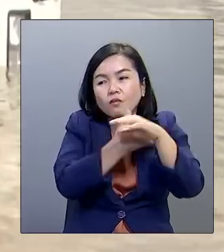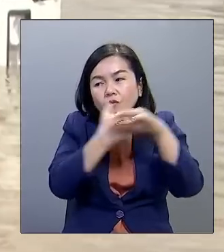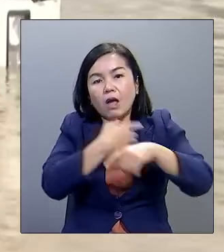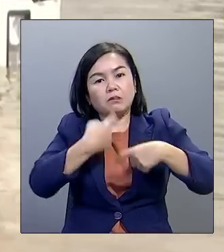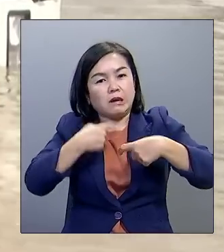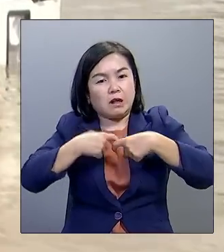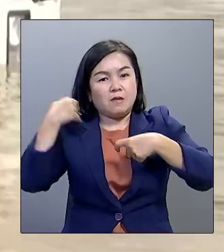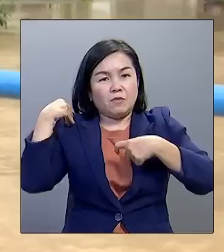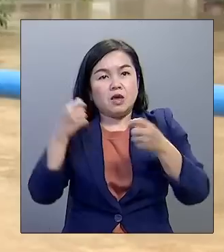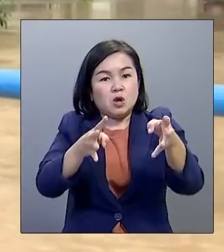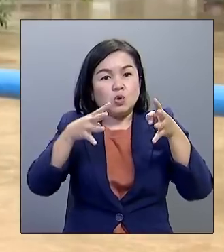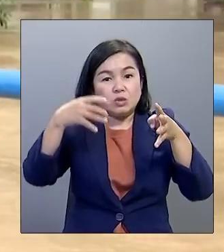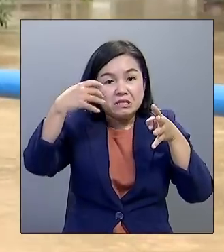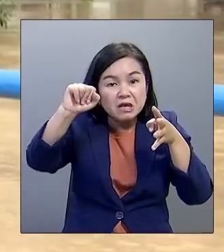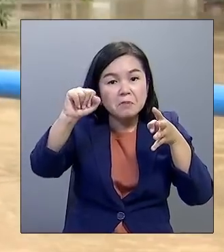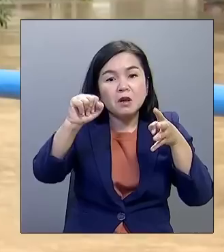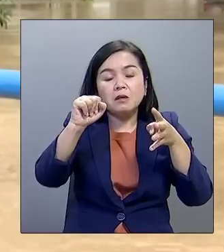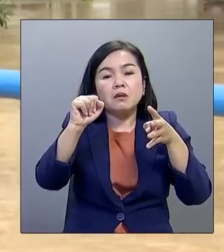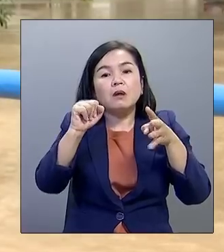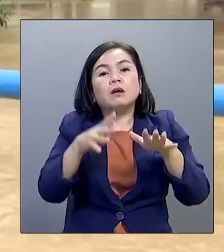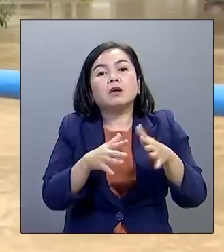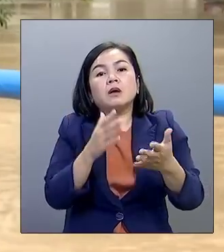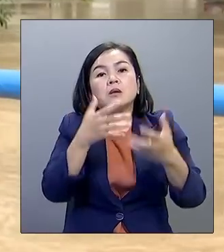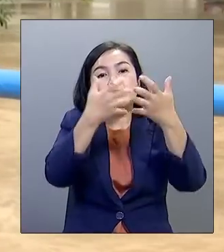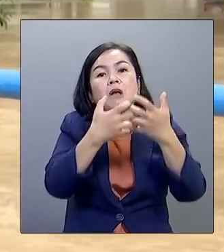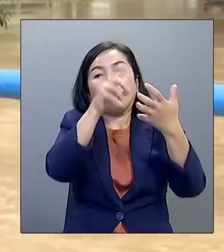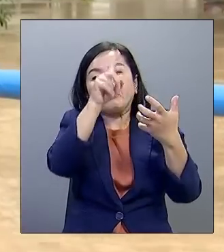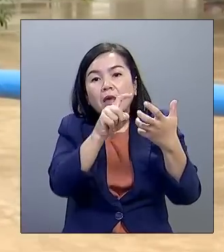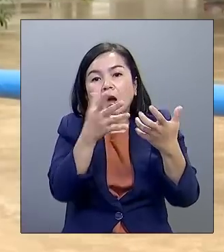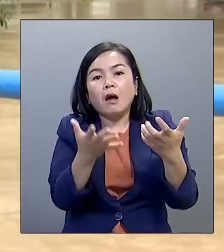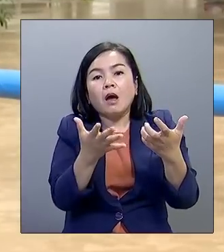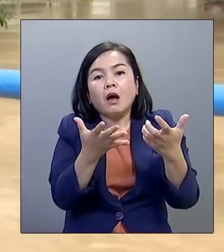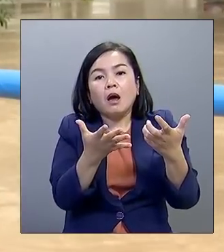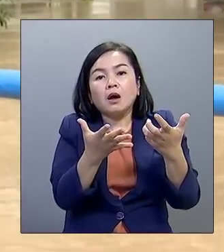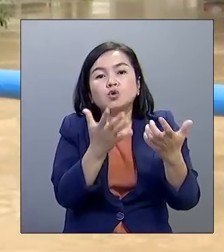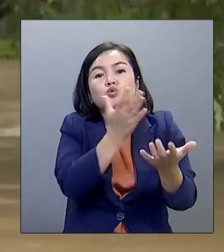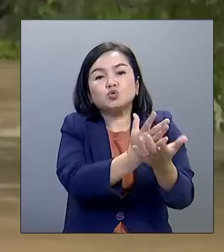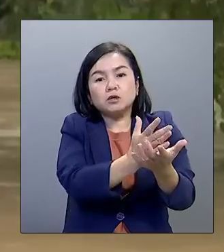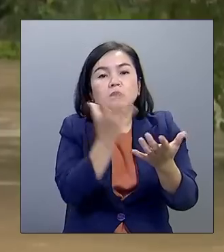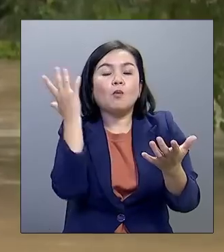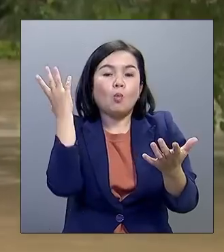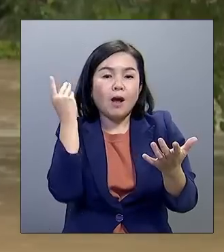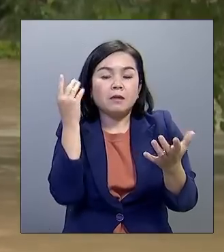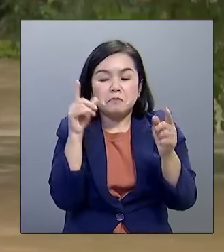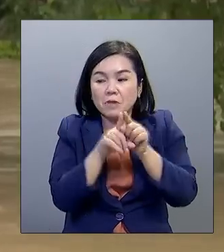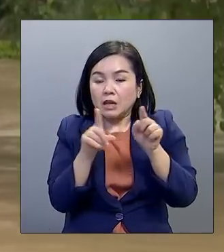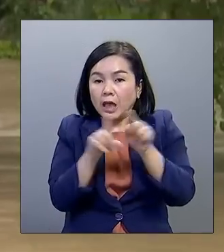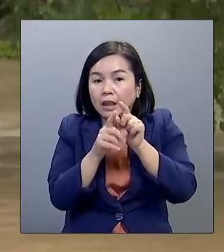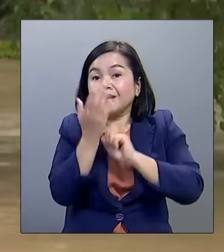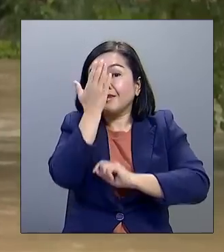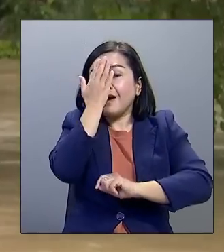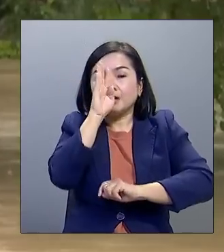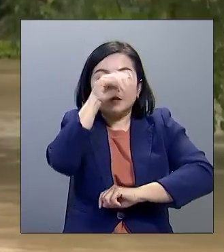างจุดมีรถบรรทุกขนาดใหญ่จอดทิ้งไว้เนื่องจากรถยนต์ขัดข้องตั้งแต่เมื่อวานนี้ค่ะเช่นเดียวกับบริเวณเทศบ